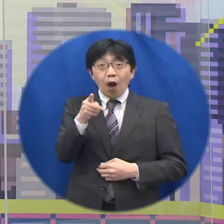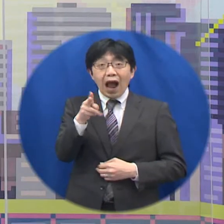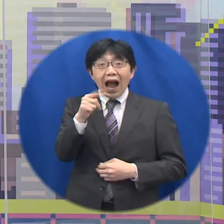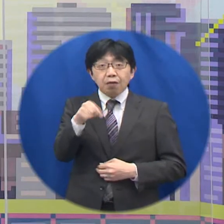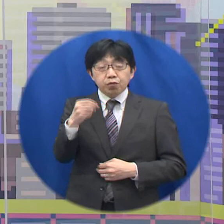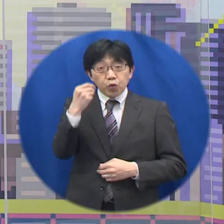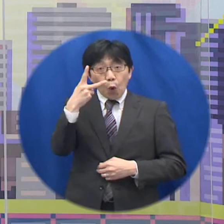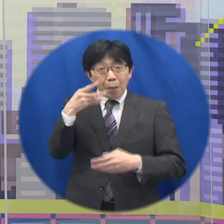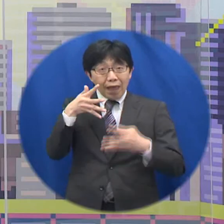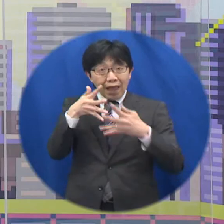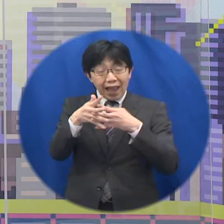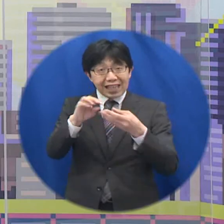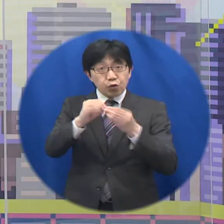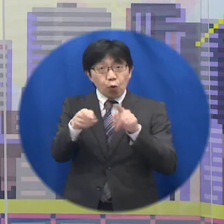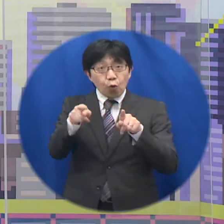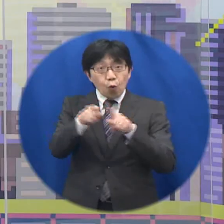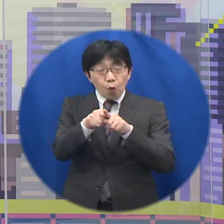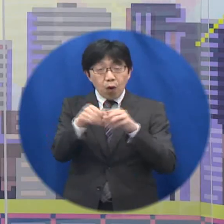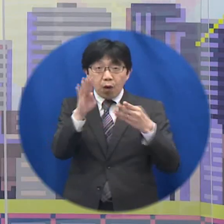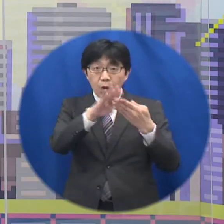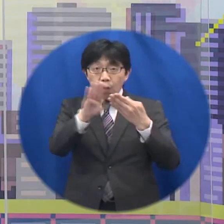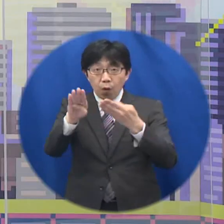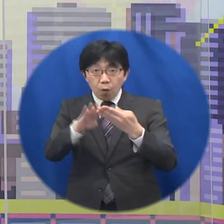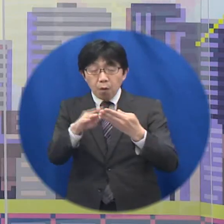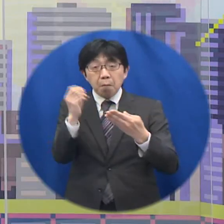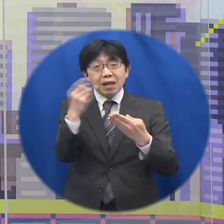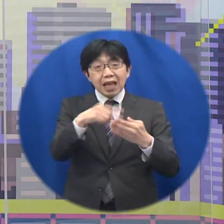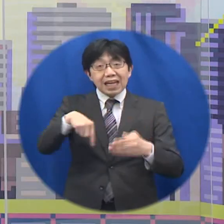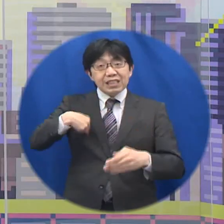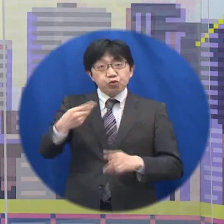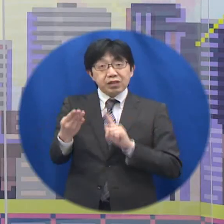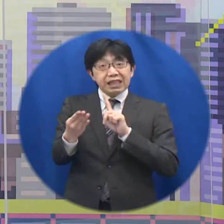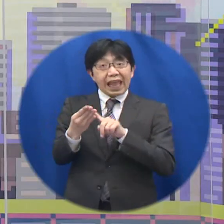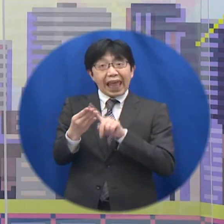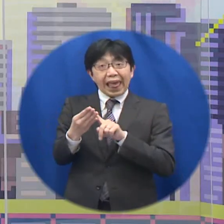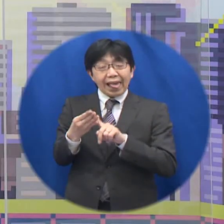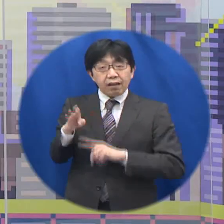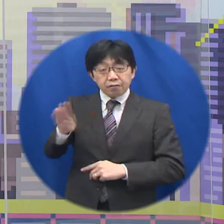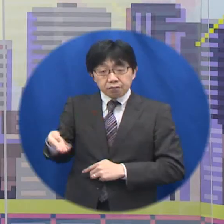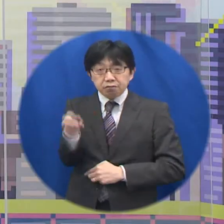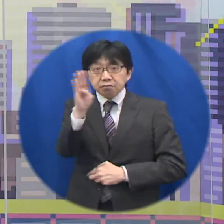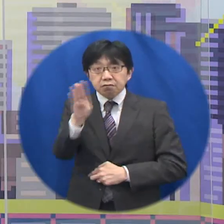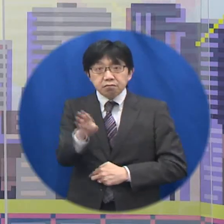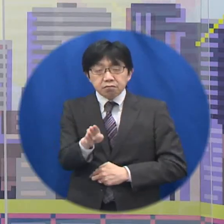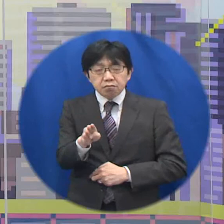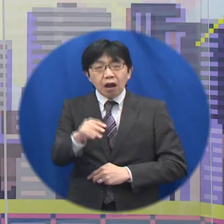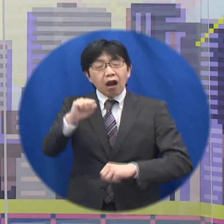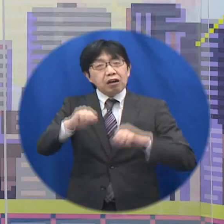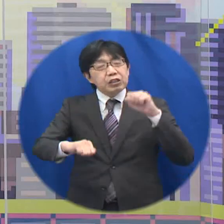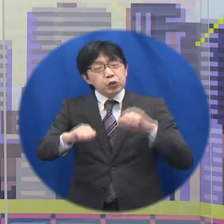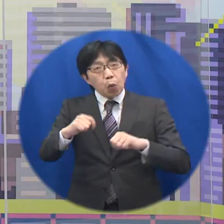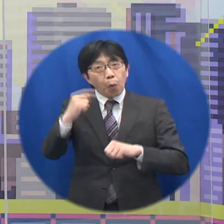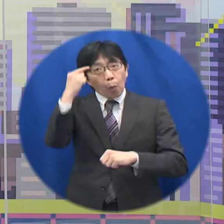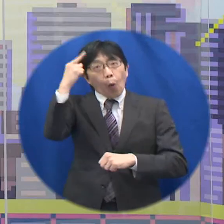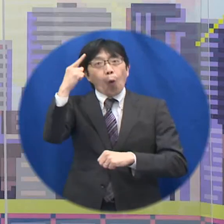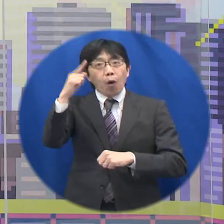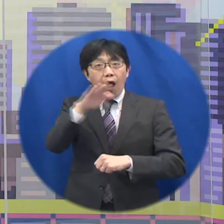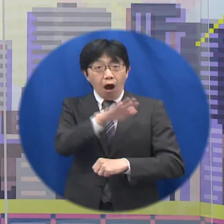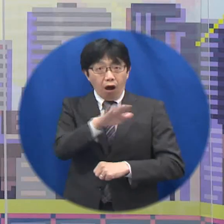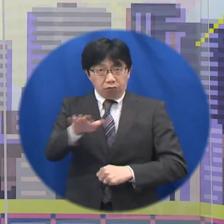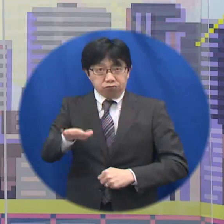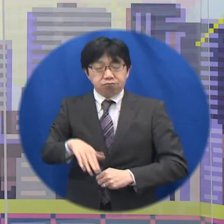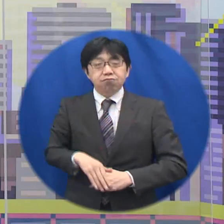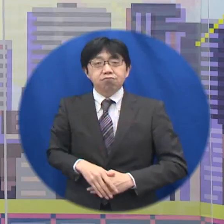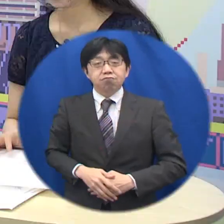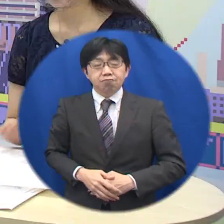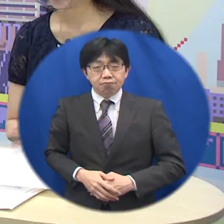作品や、手に絵の具をつけて紙の上で自由に表現した作品もございます。 そうなんです